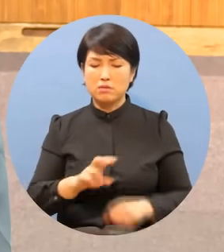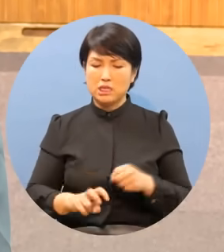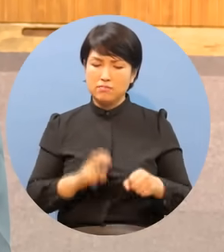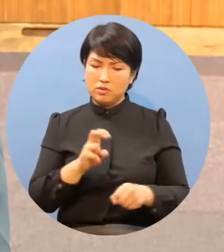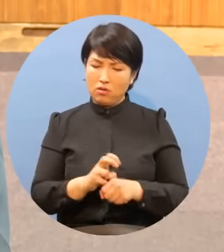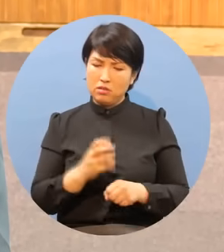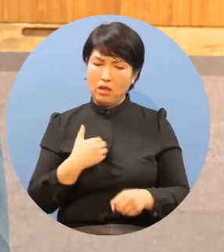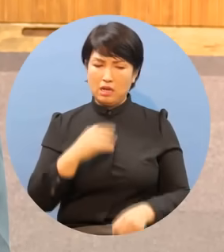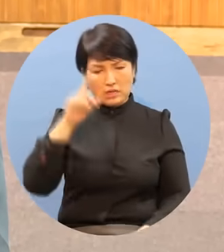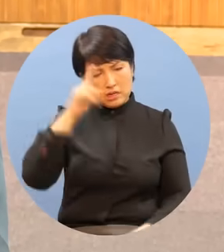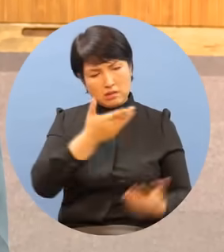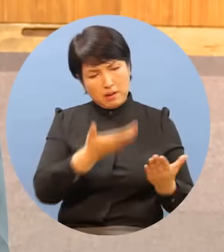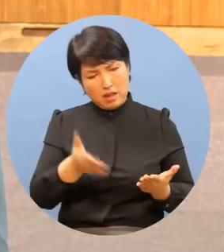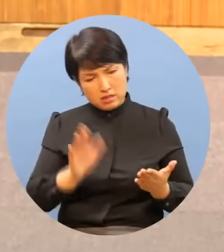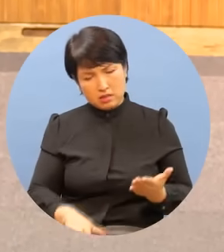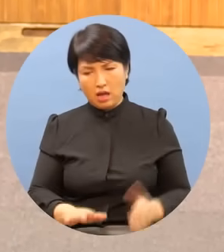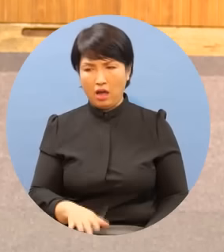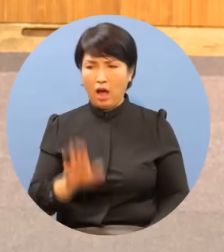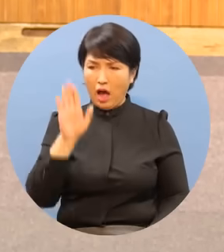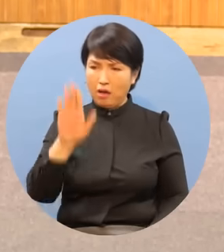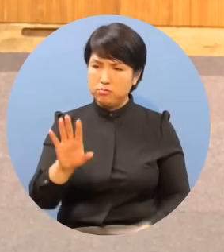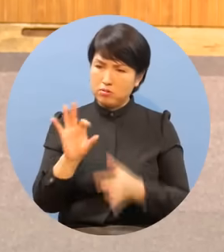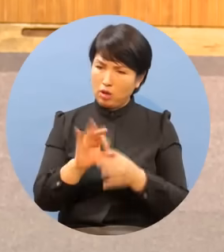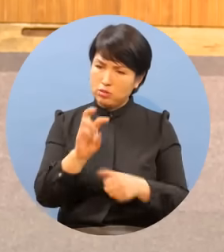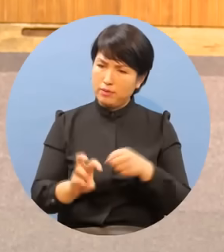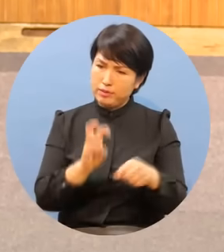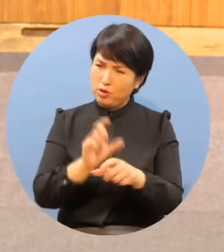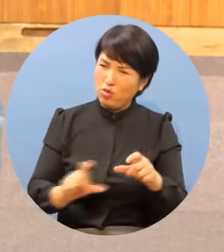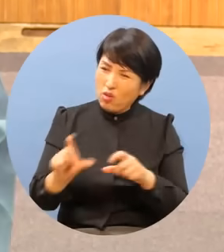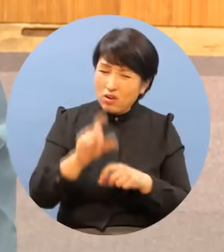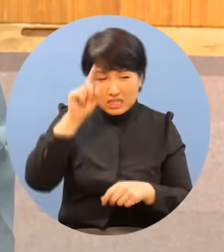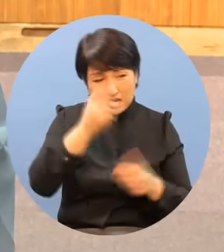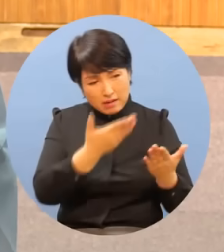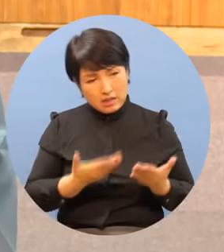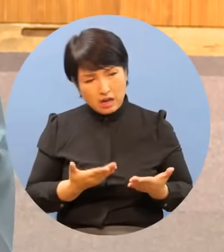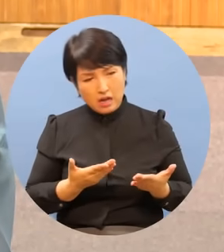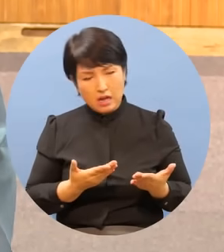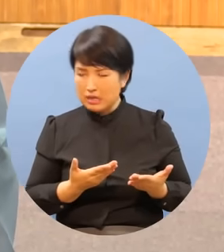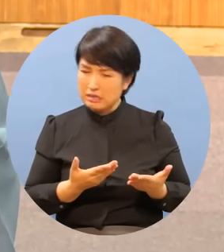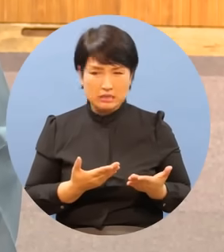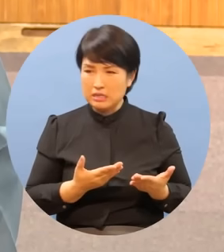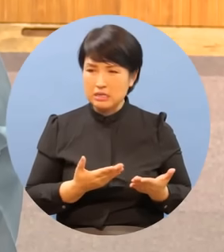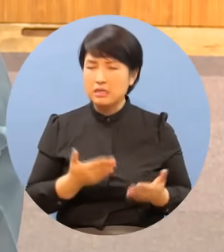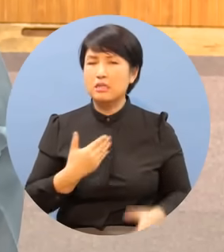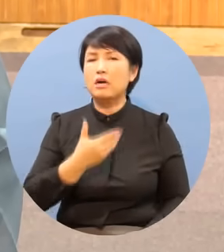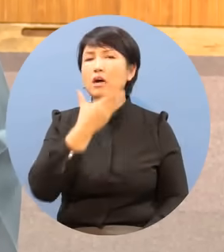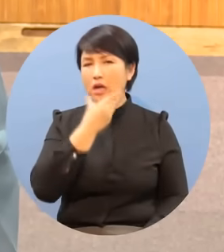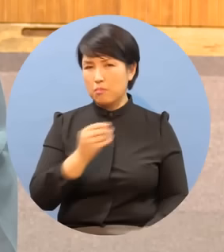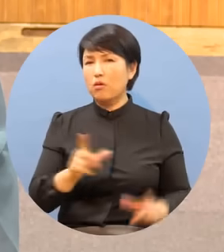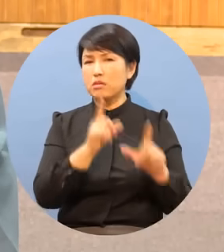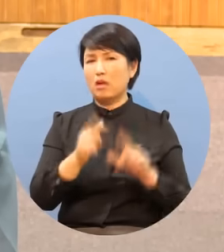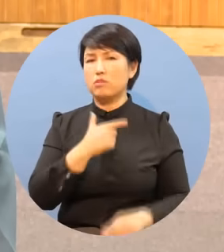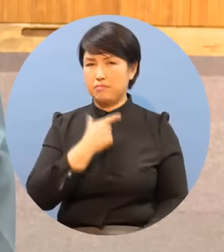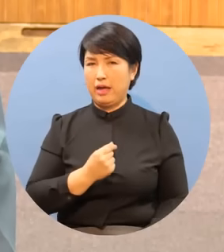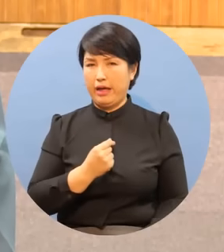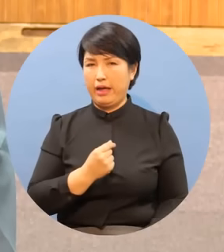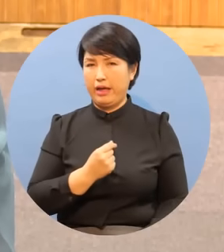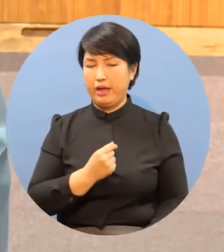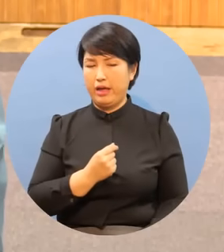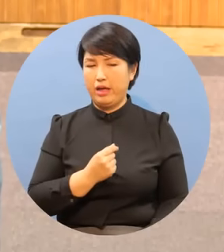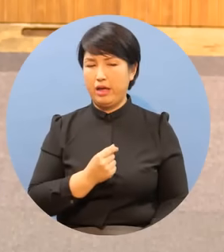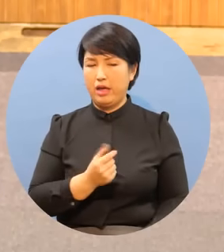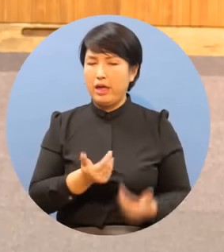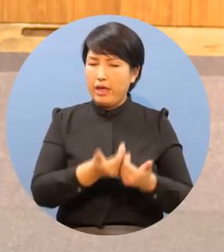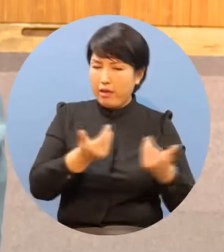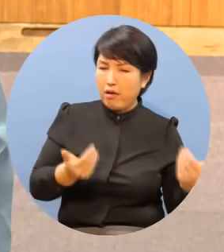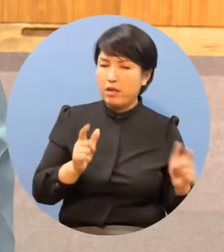받았는데 30년을 또 이 스트레스를 더 받아야 되나? 그러니까 이제 나도 좀 행복하게 살아봐야 되겠다.